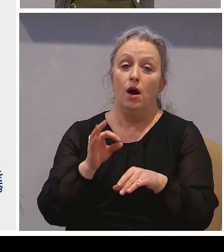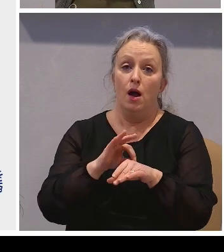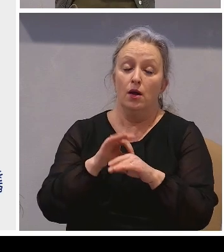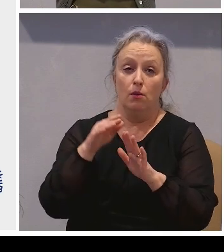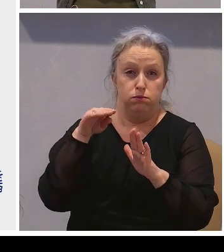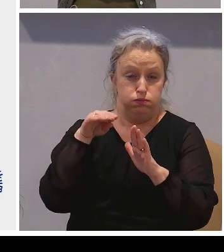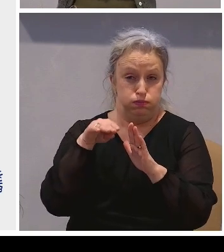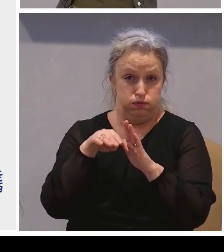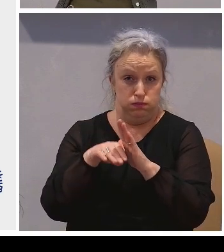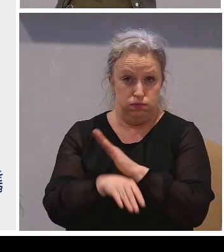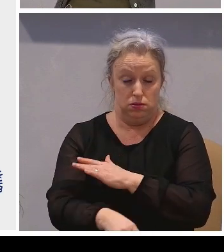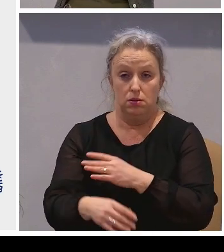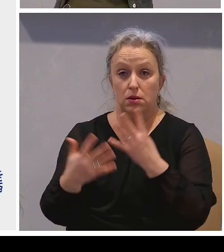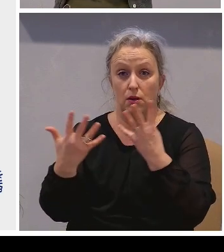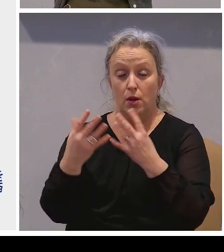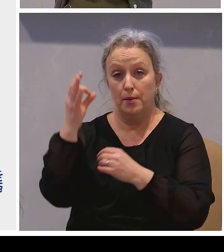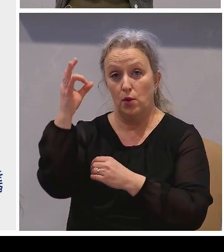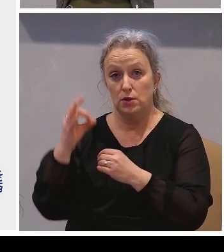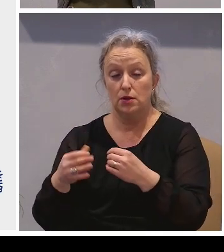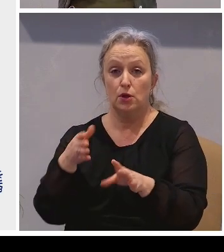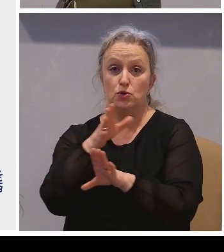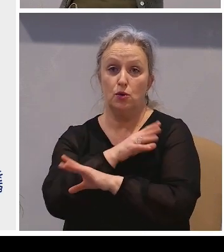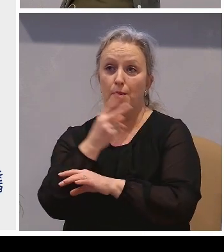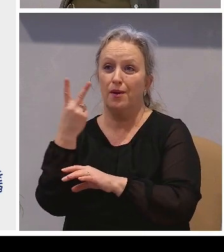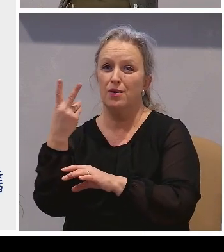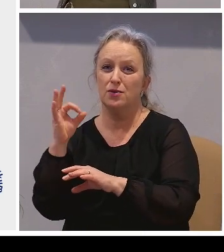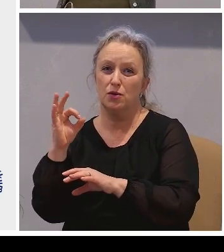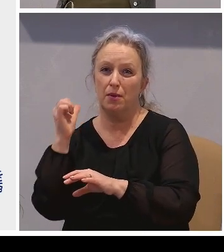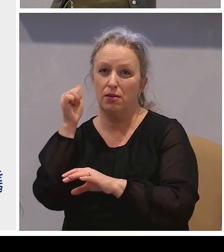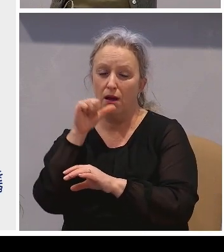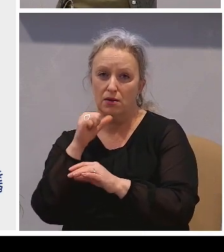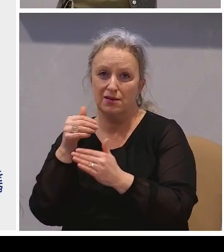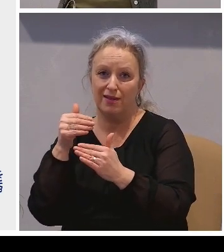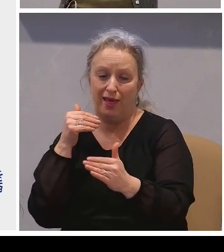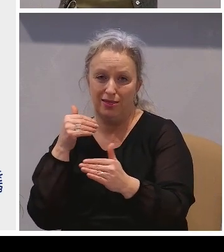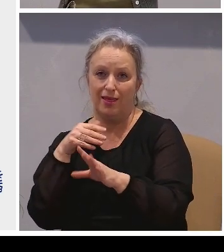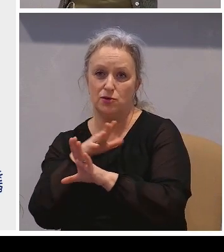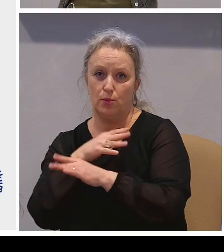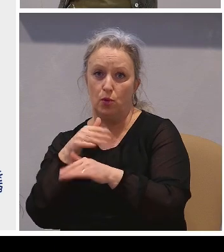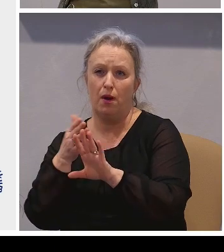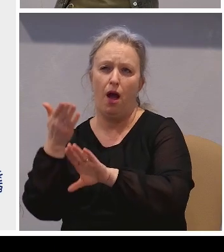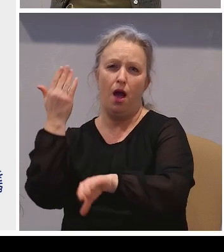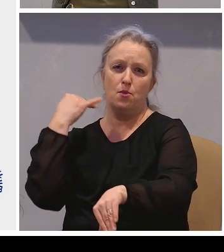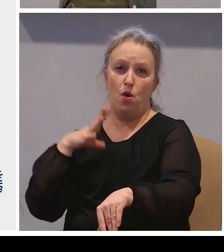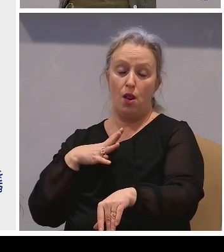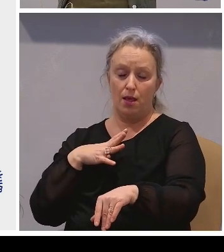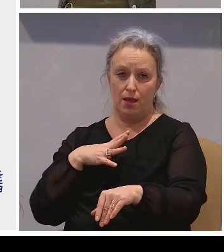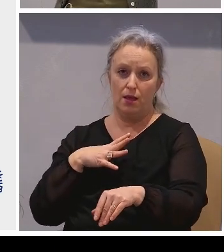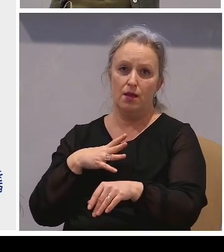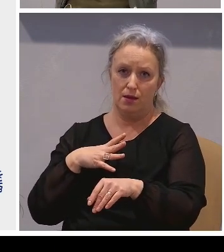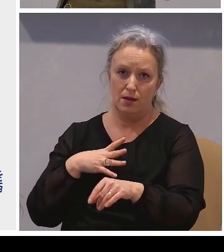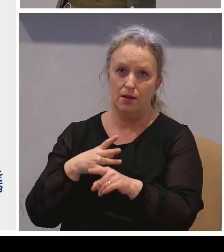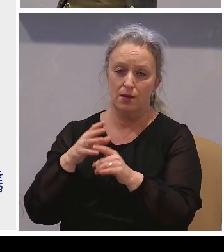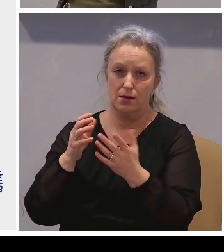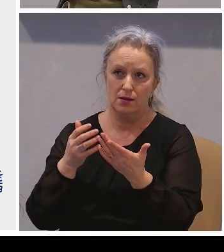90% Yuri has sureb seen it enne as well. 20. eluaastat, aga see oli siis, kui meil see Formerly, the nii position was ja